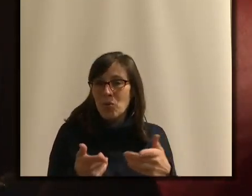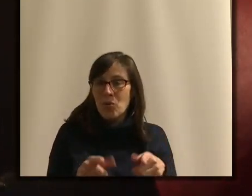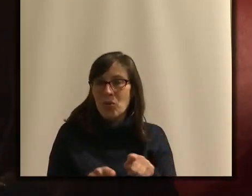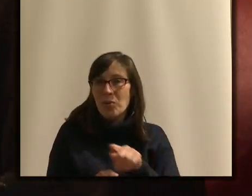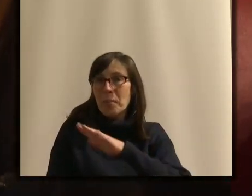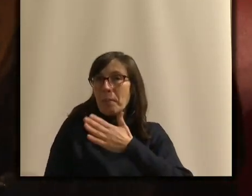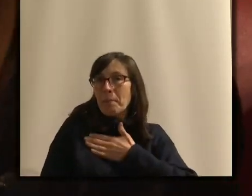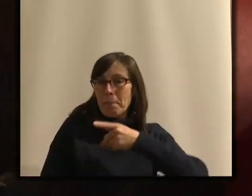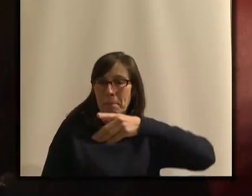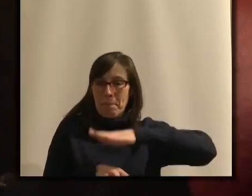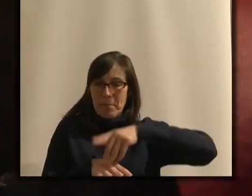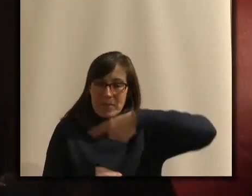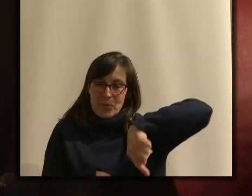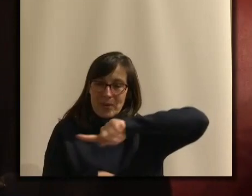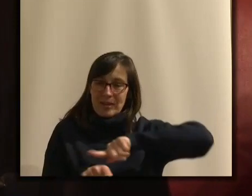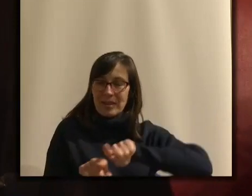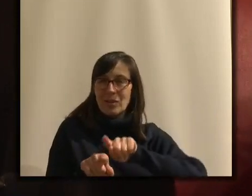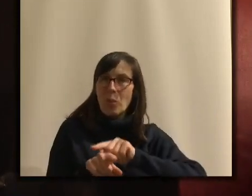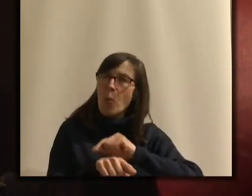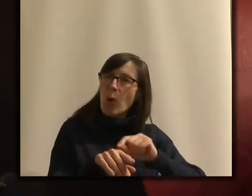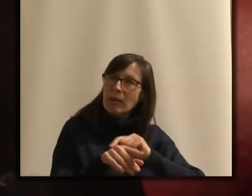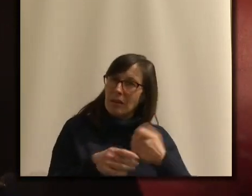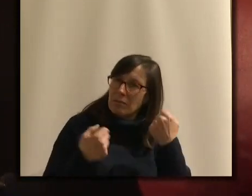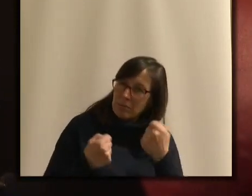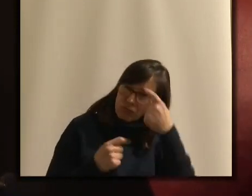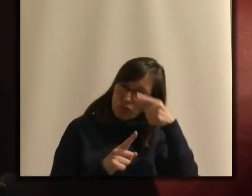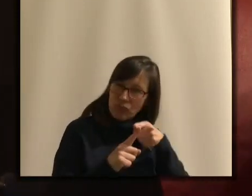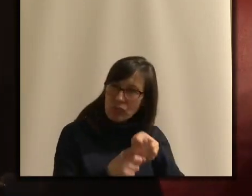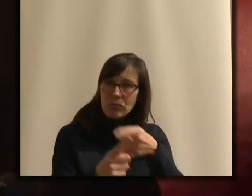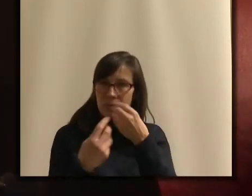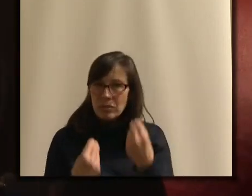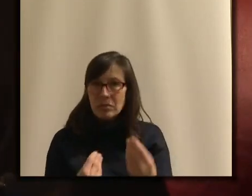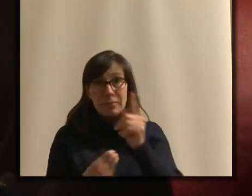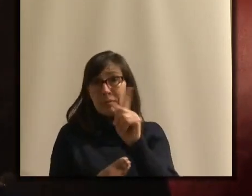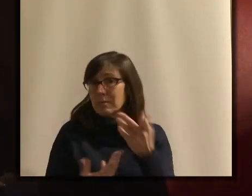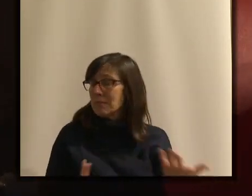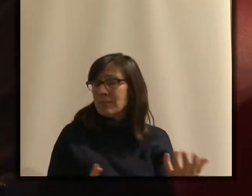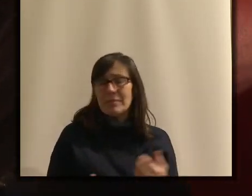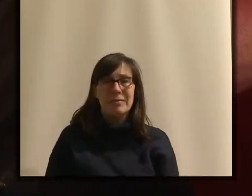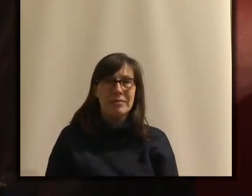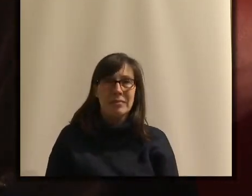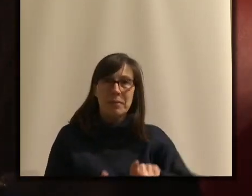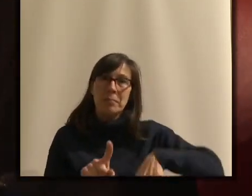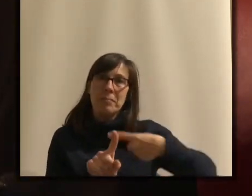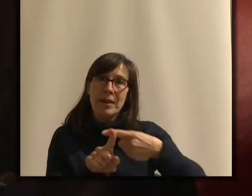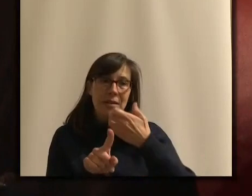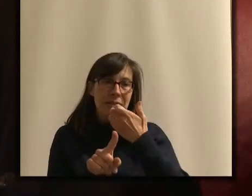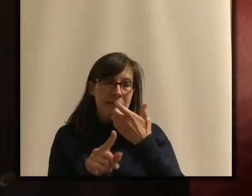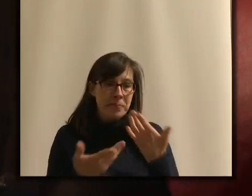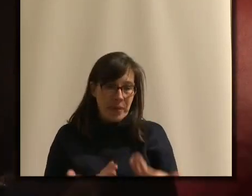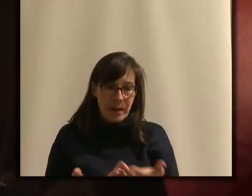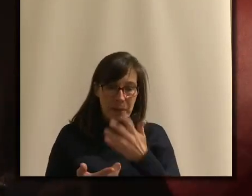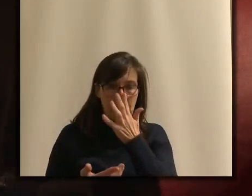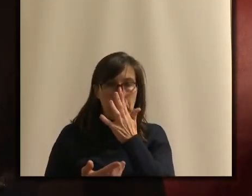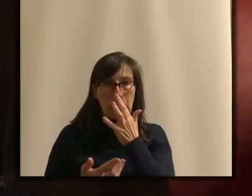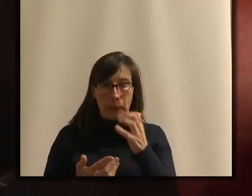per nosaltres un criteri polític a darrere per tirar això endavant. A més, sumat en aquest acord, doncs, suposo que